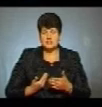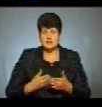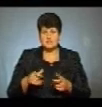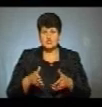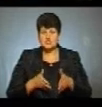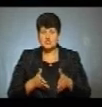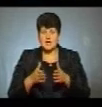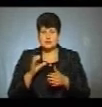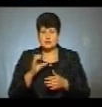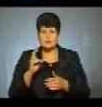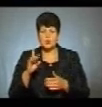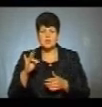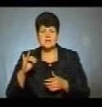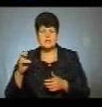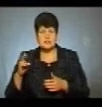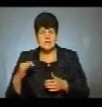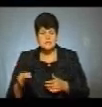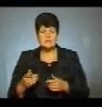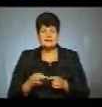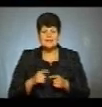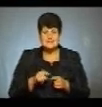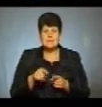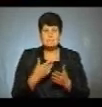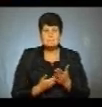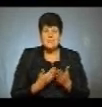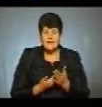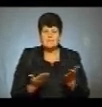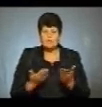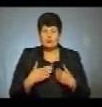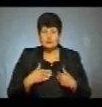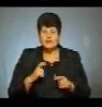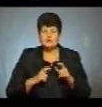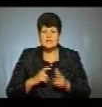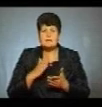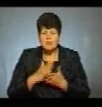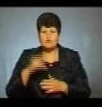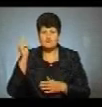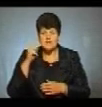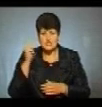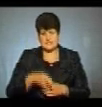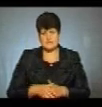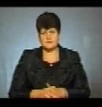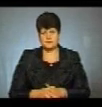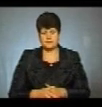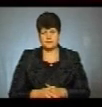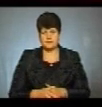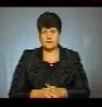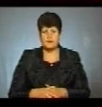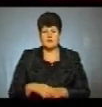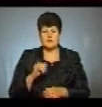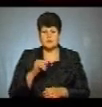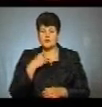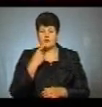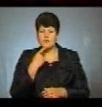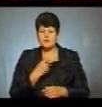Соломії Крушевницької – це якраз цей приклад, на якому наші студенти мають вчитися. Ірина Бевська каже, у день